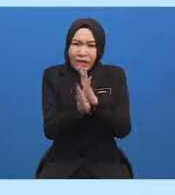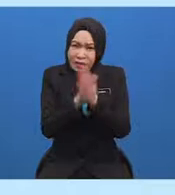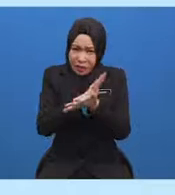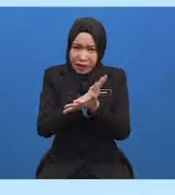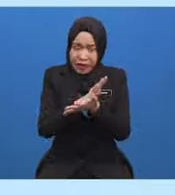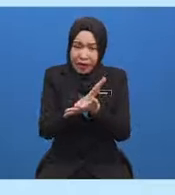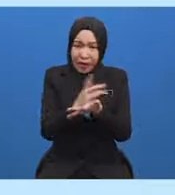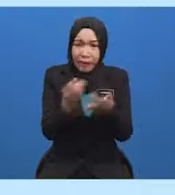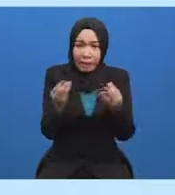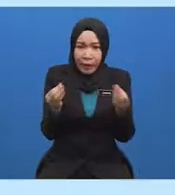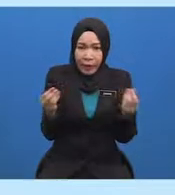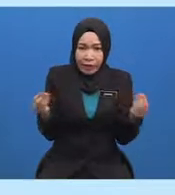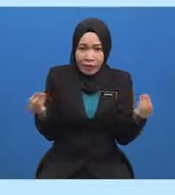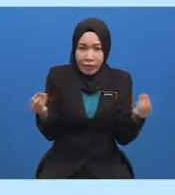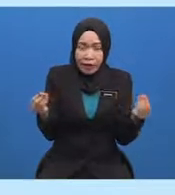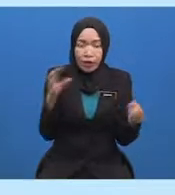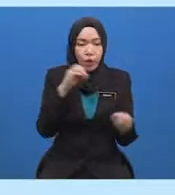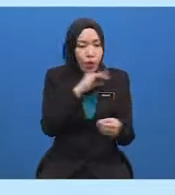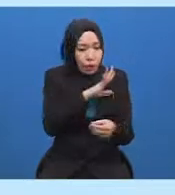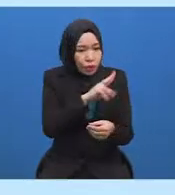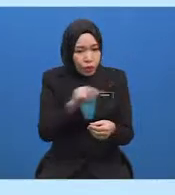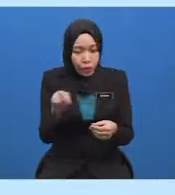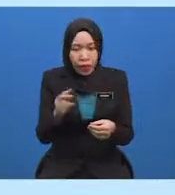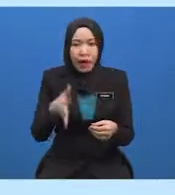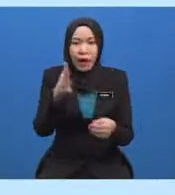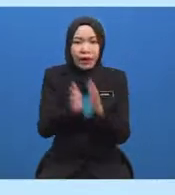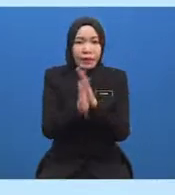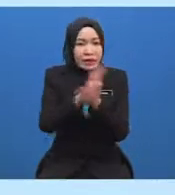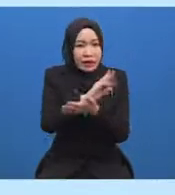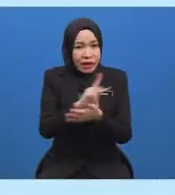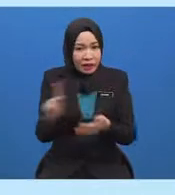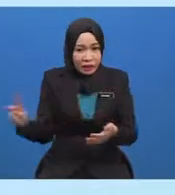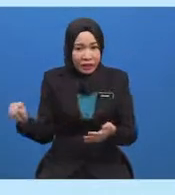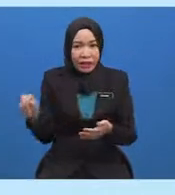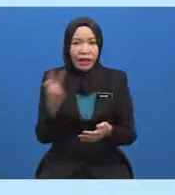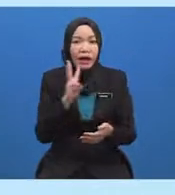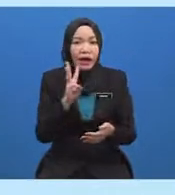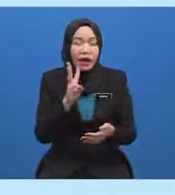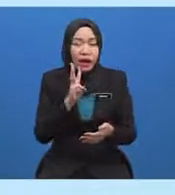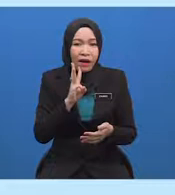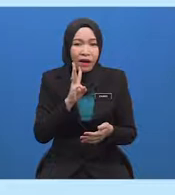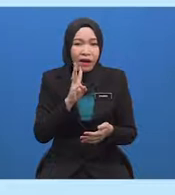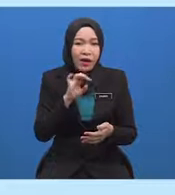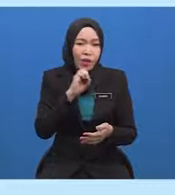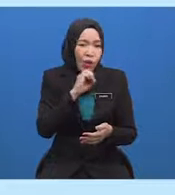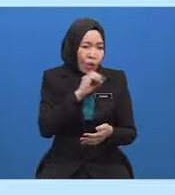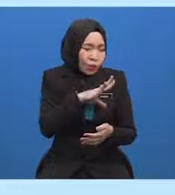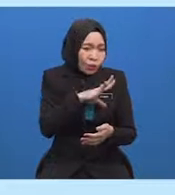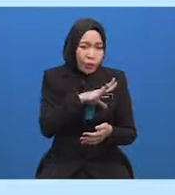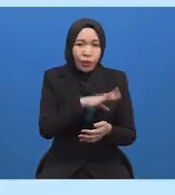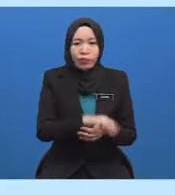dan lumpur yang masuk ke dalam Sungai akan menyebabkan air sungai menjadi keruh dan